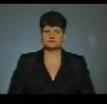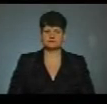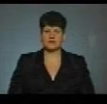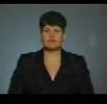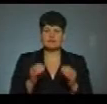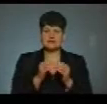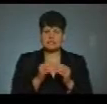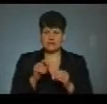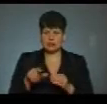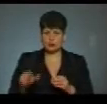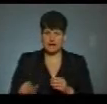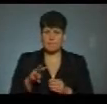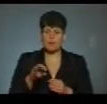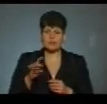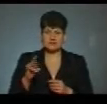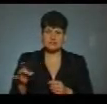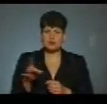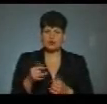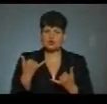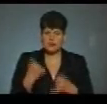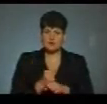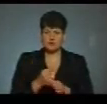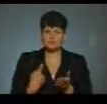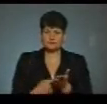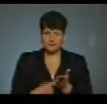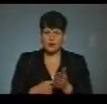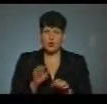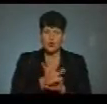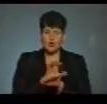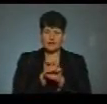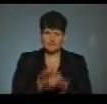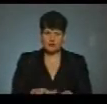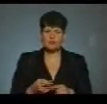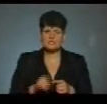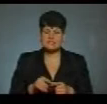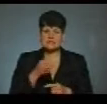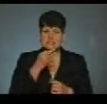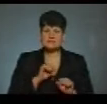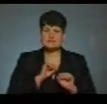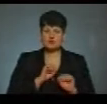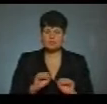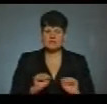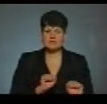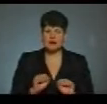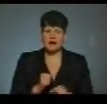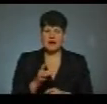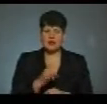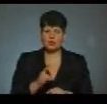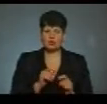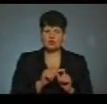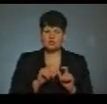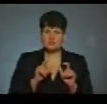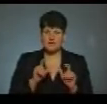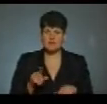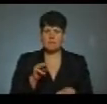У 10 людей з Монастирського району сьогодні лабораторно підтвердили коронавірус. Про це повідомив заступник керівника районного штабу боротьби з